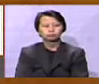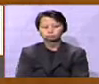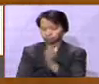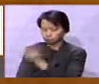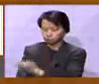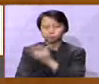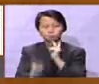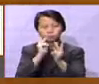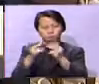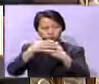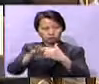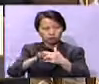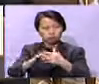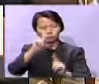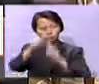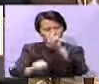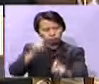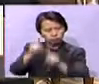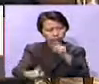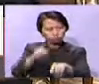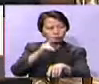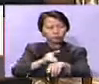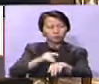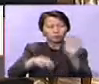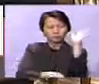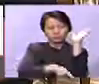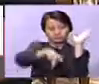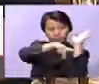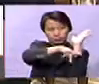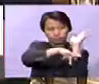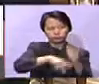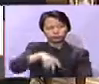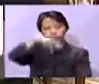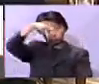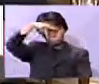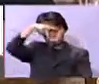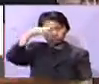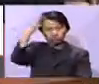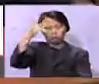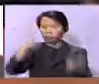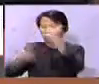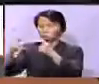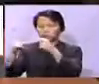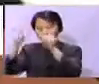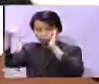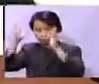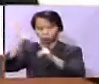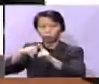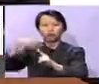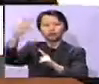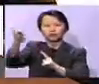Beliau berkata demikian selepas sesi soal lisan di lobi parlimen. Putera Mohammed dijangka melakukan lawatan ke Malaysia bulan